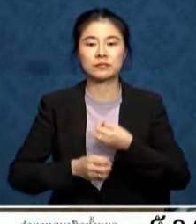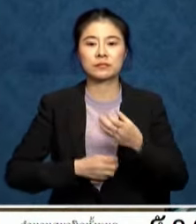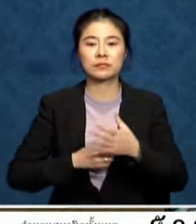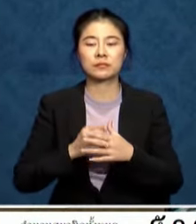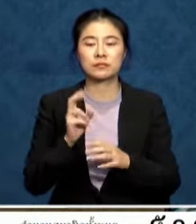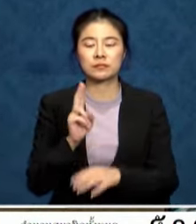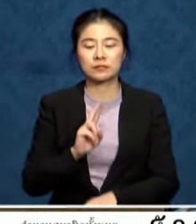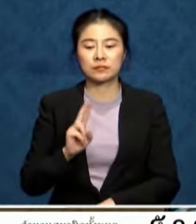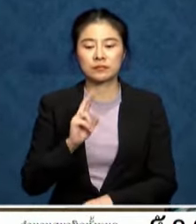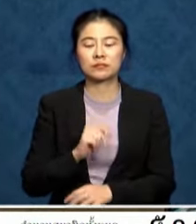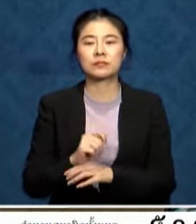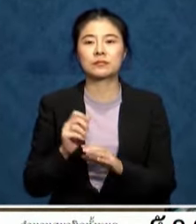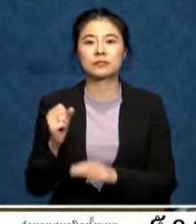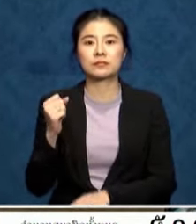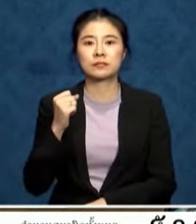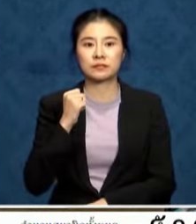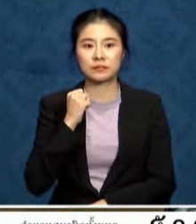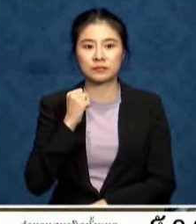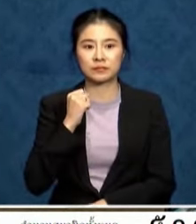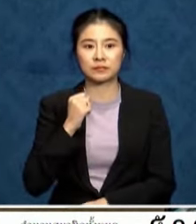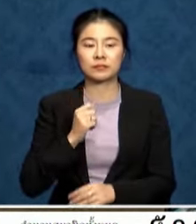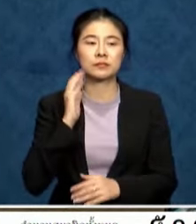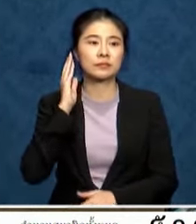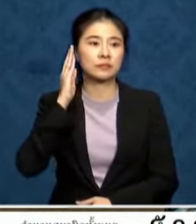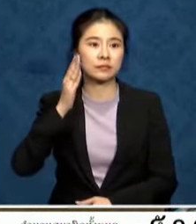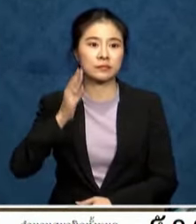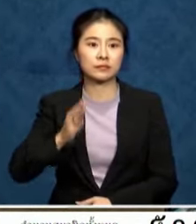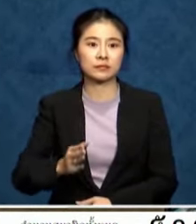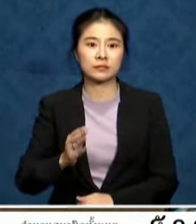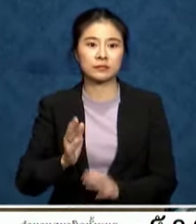การใช้อำนาจอธิปไตยทางตรงต่อไปขอบคุณครับ